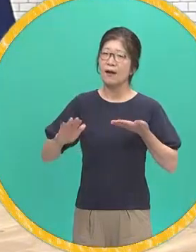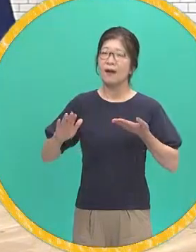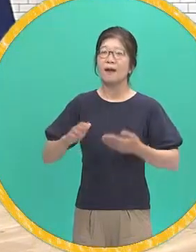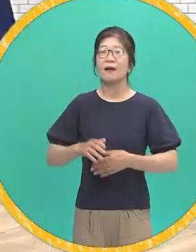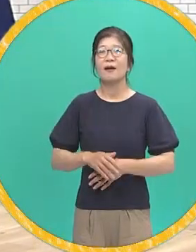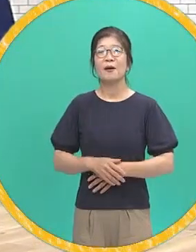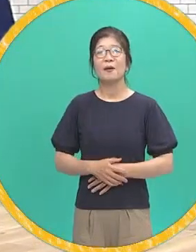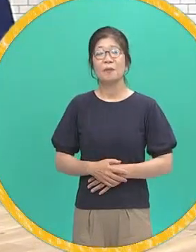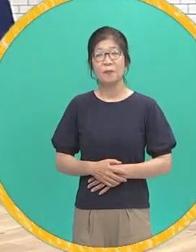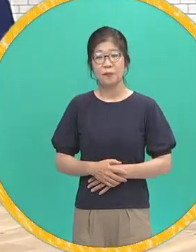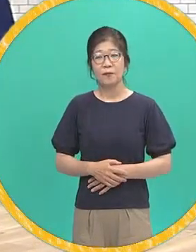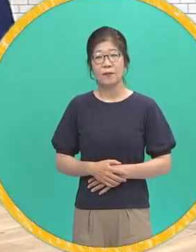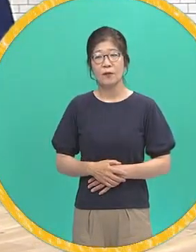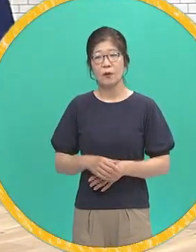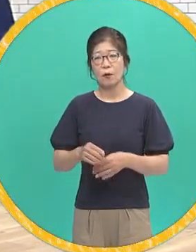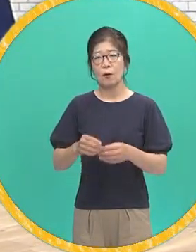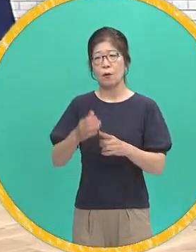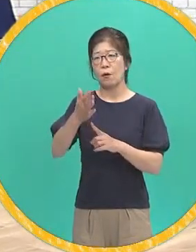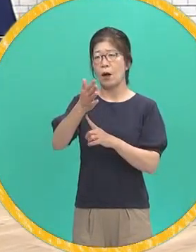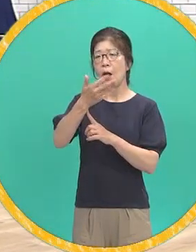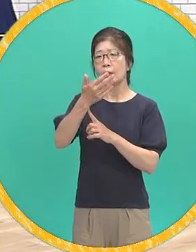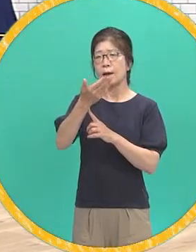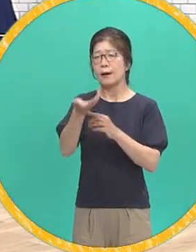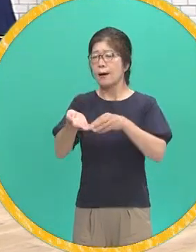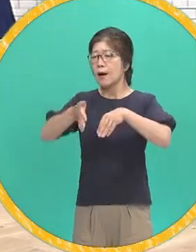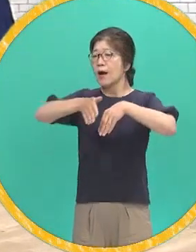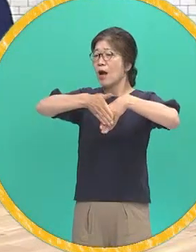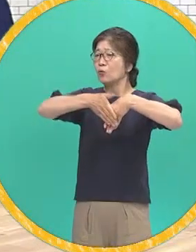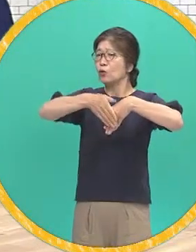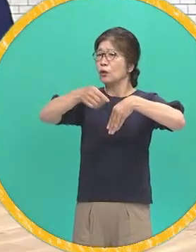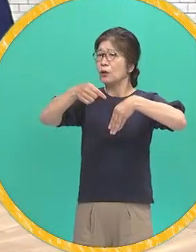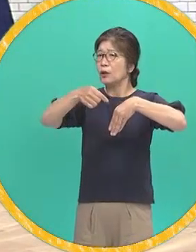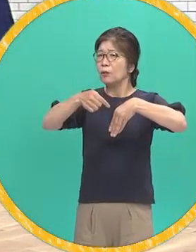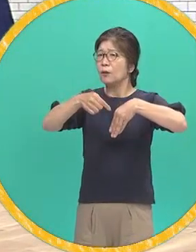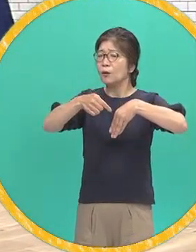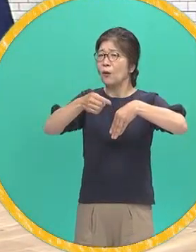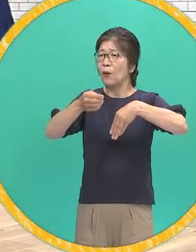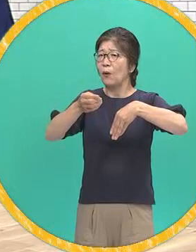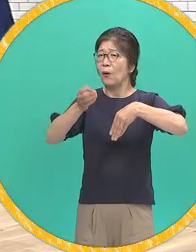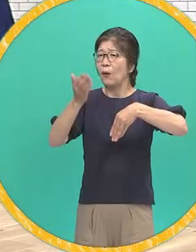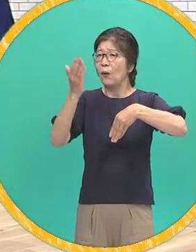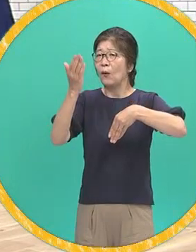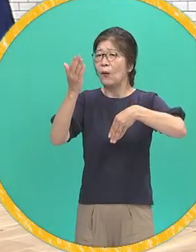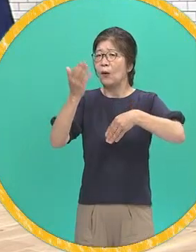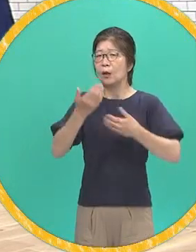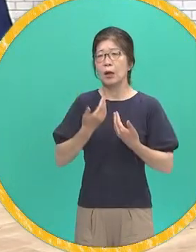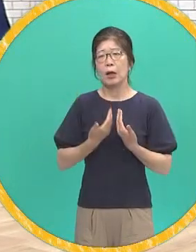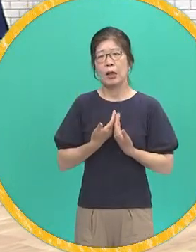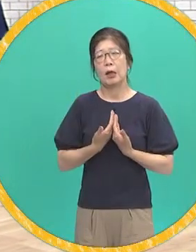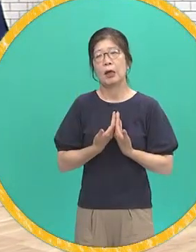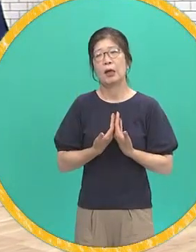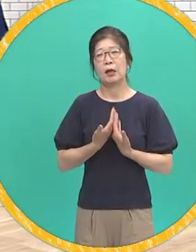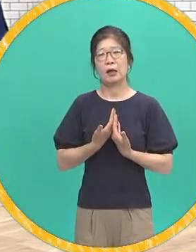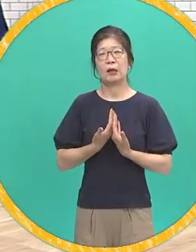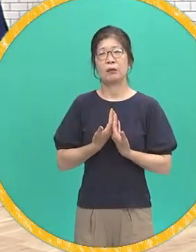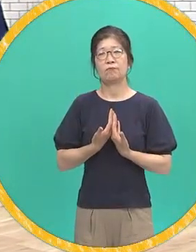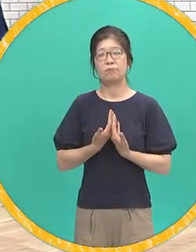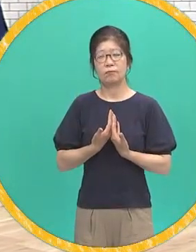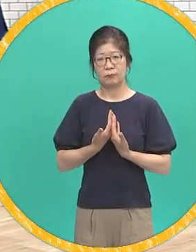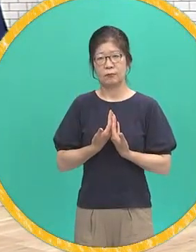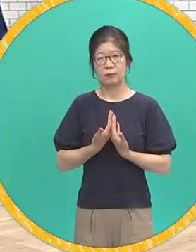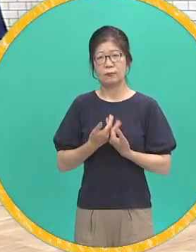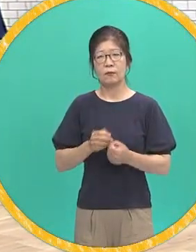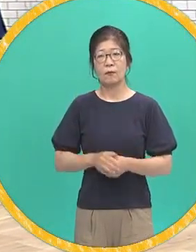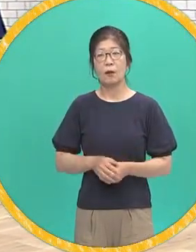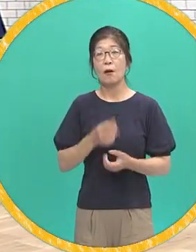綺麗結構こういう風に旗が上にかぶってしまうと上がった時に綺麗に見えなかったりするのですごい